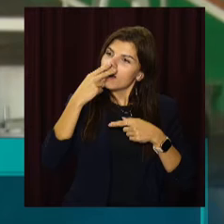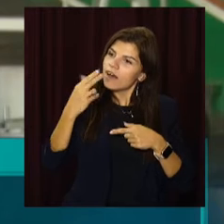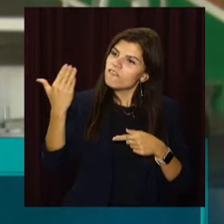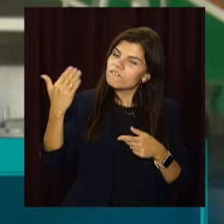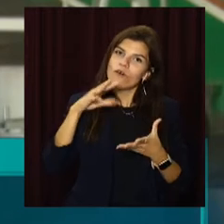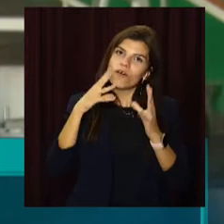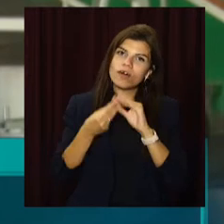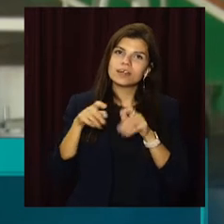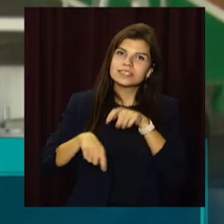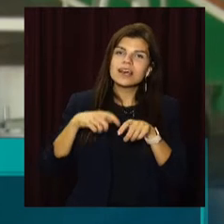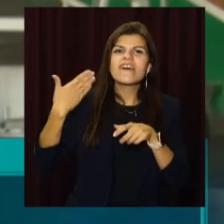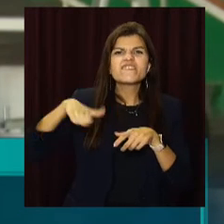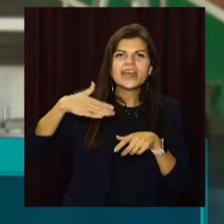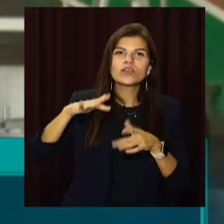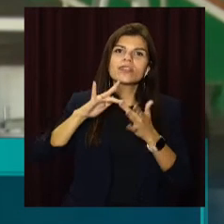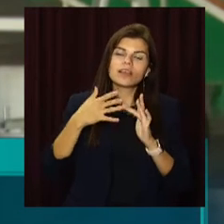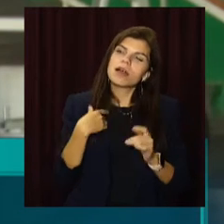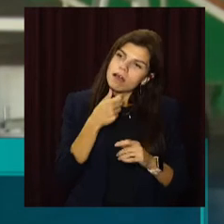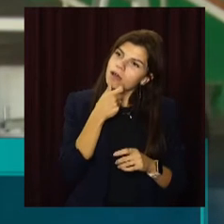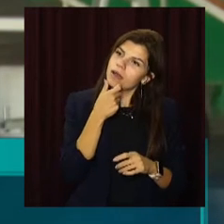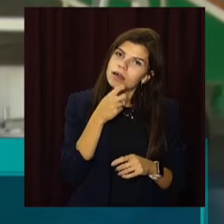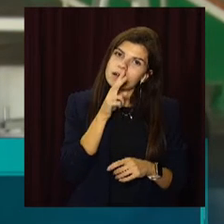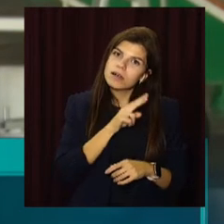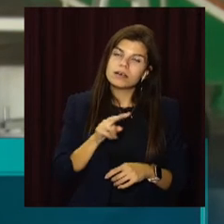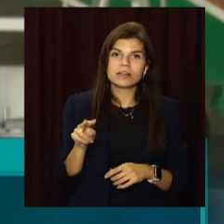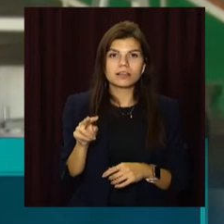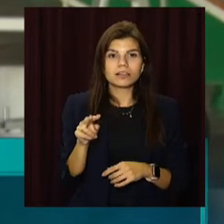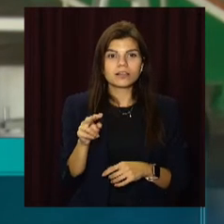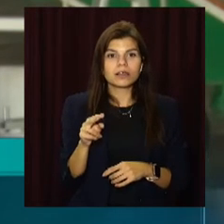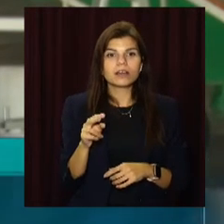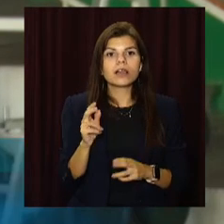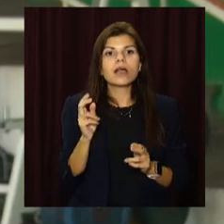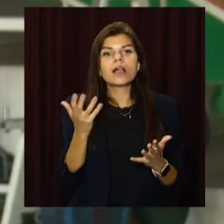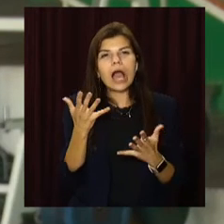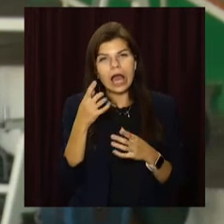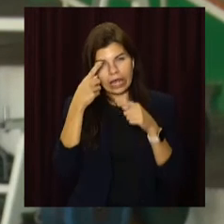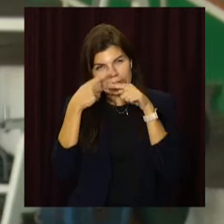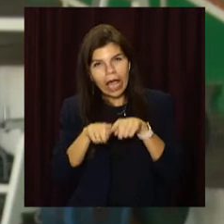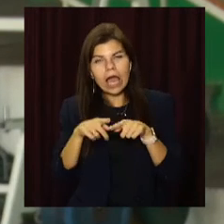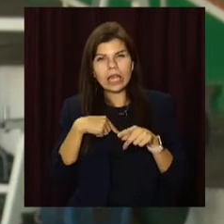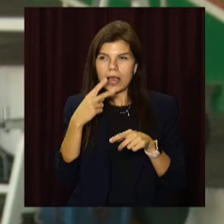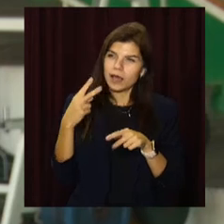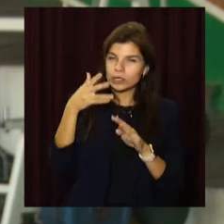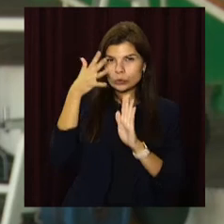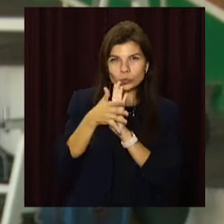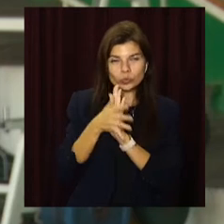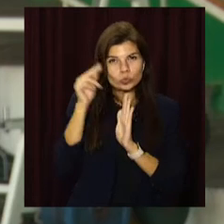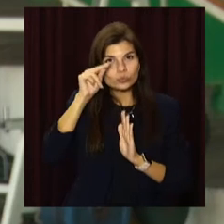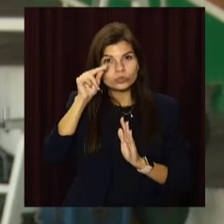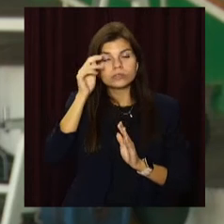стрибки, на відео там різних в інтернеті теж, якби там ізучав. І